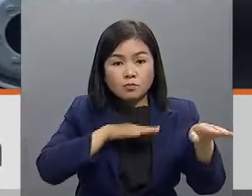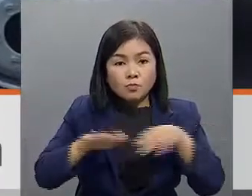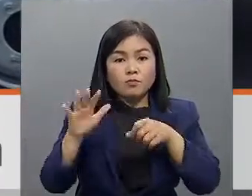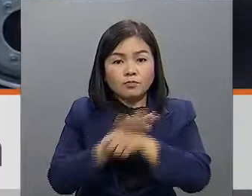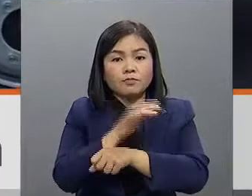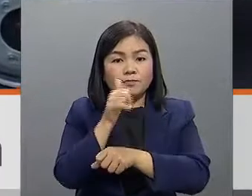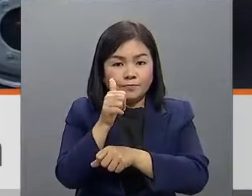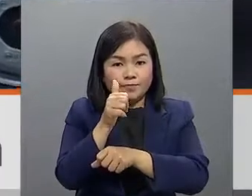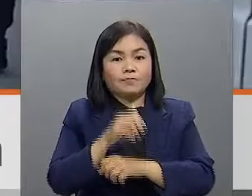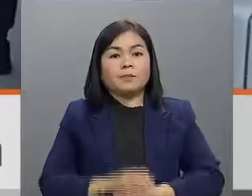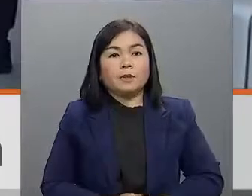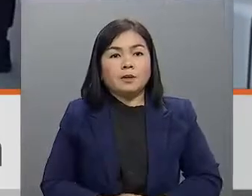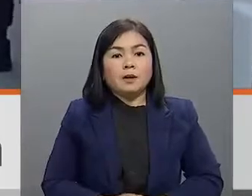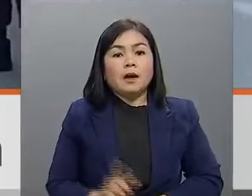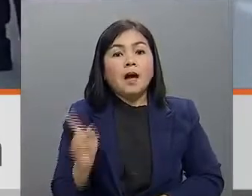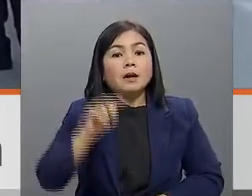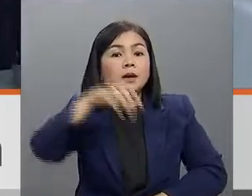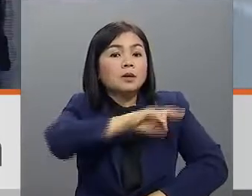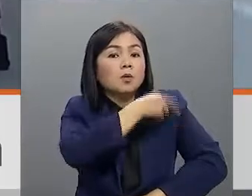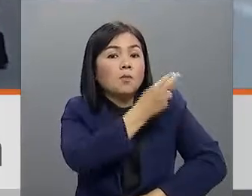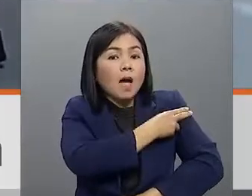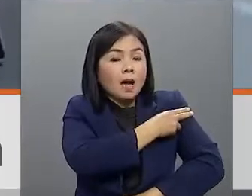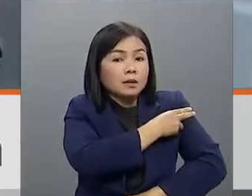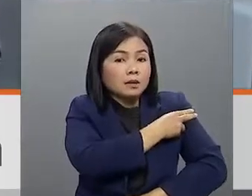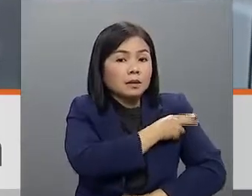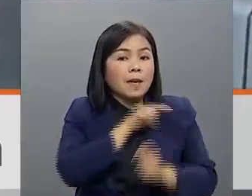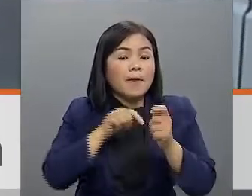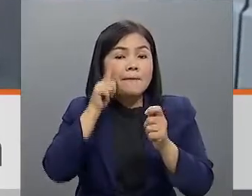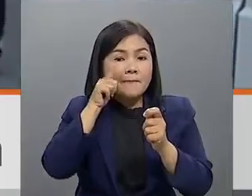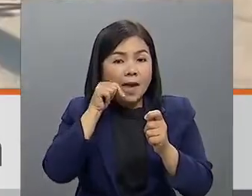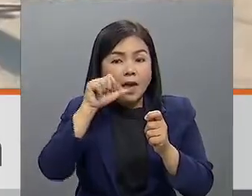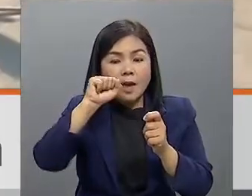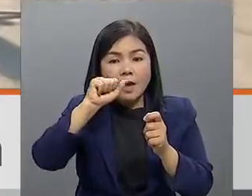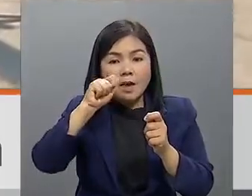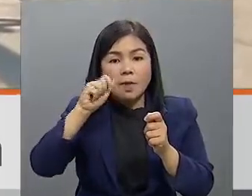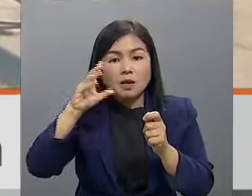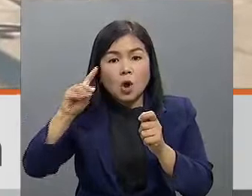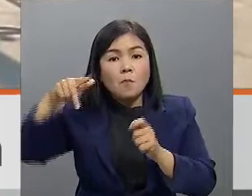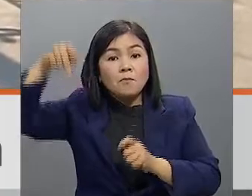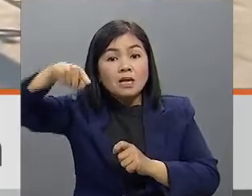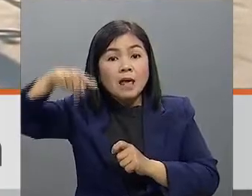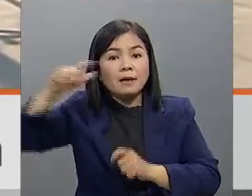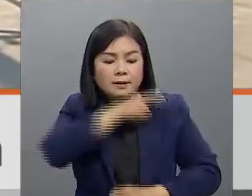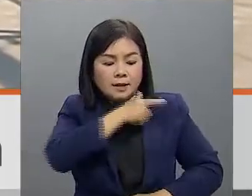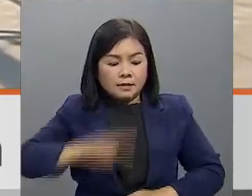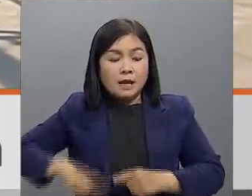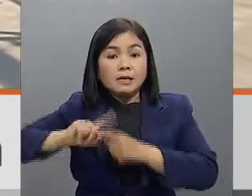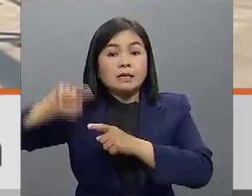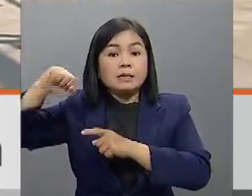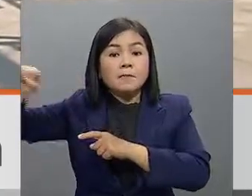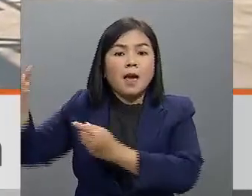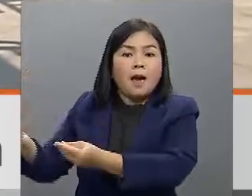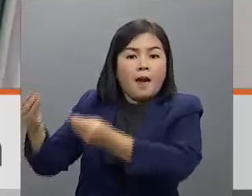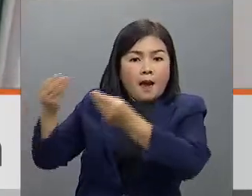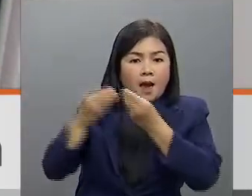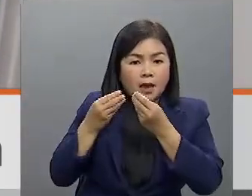ขณะที่โรงพยาบาลแม่สอดนะครับได้รับมอบรถวิเคราะห์ผลด่วนพิเศษพระราชทานจำนวน1คันทั้งนี้เพื่อนำไปใช้ในการค้นหา